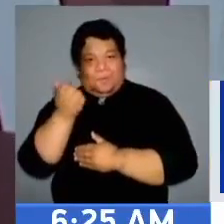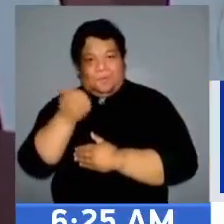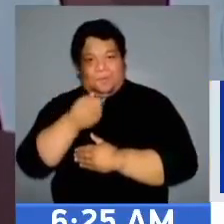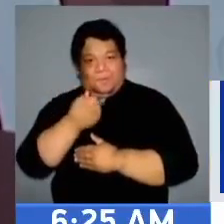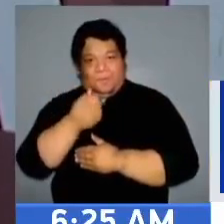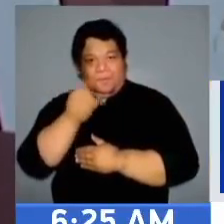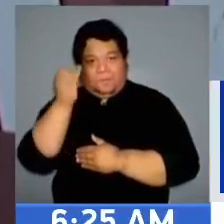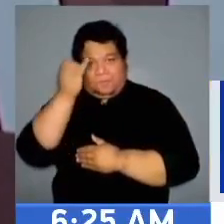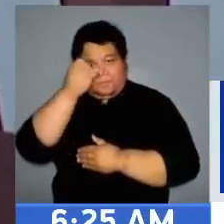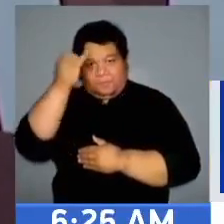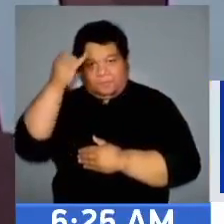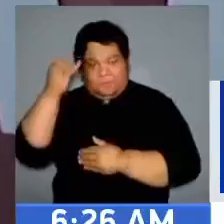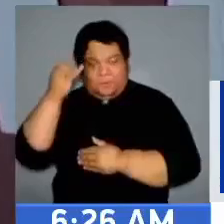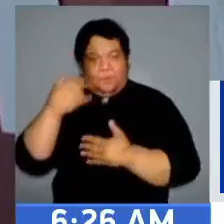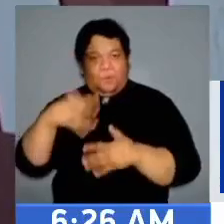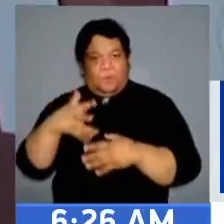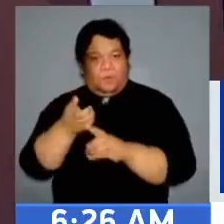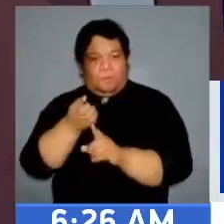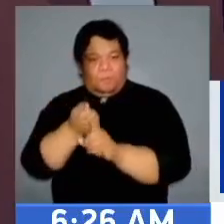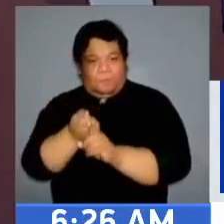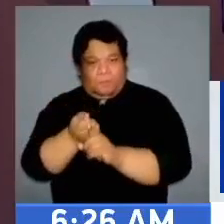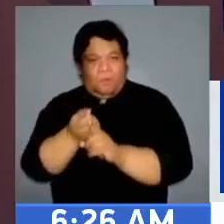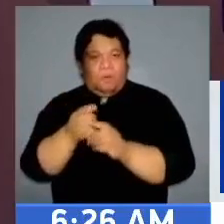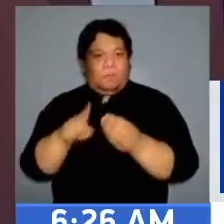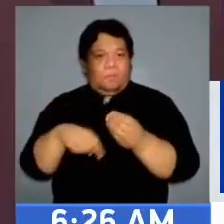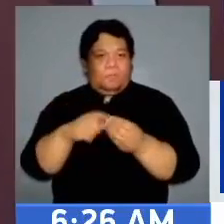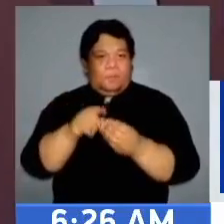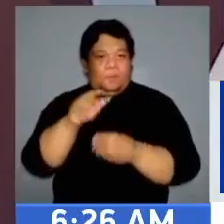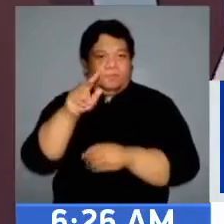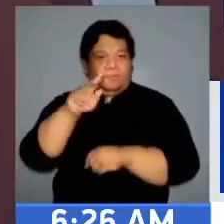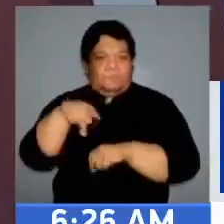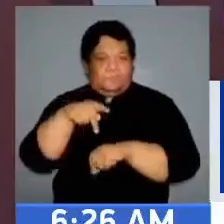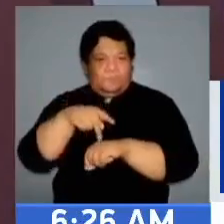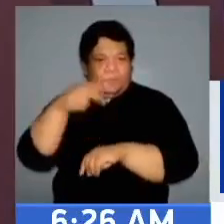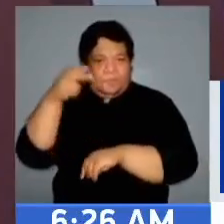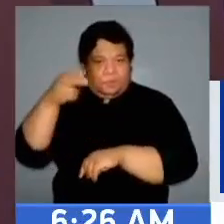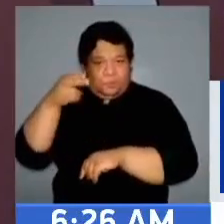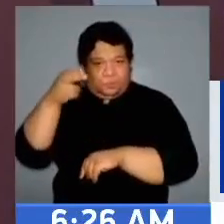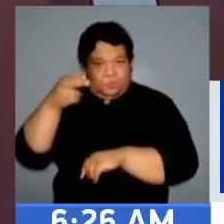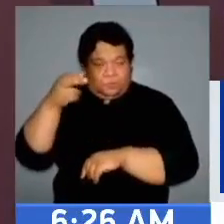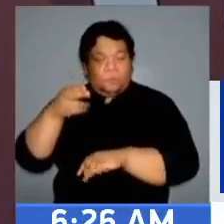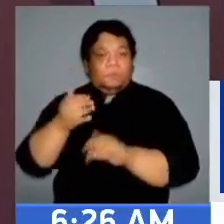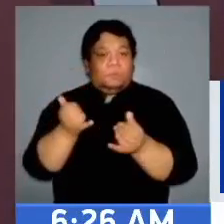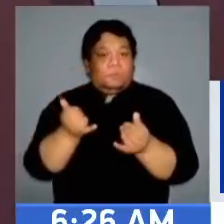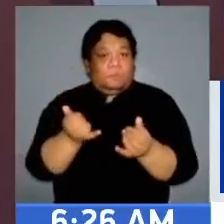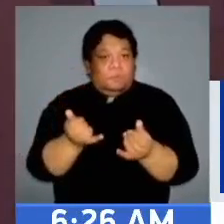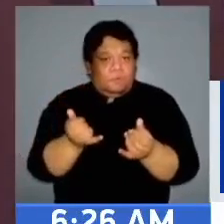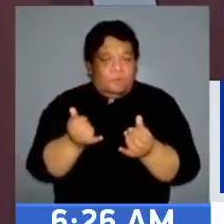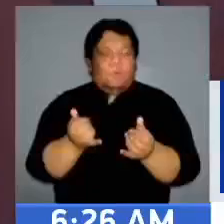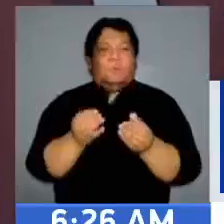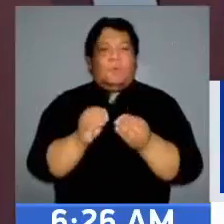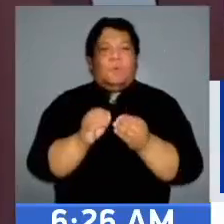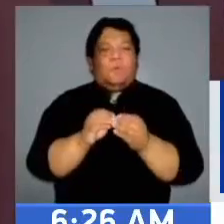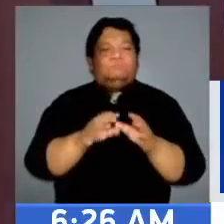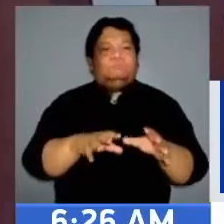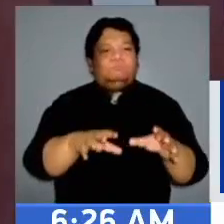big impact in terms of Philippine history. So now, mas ma-embrace natin ang